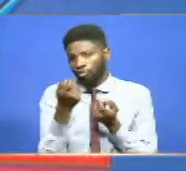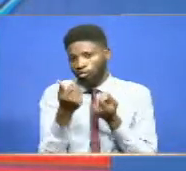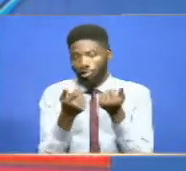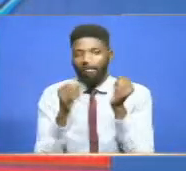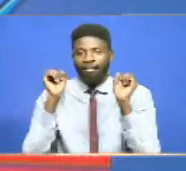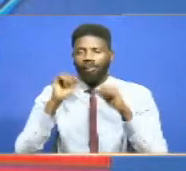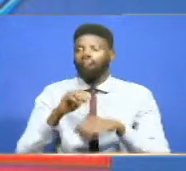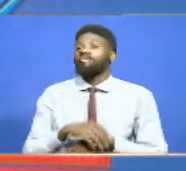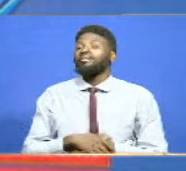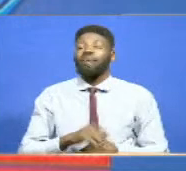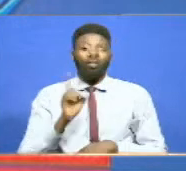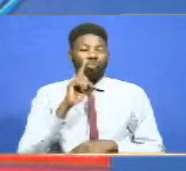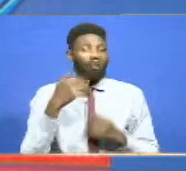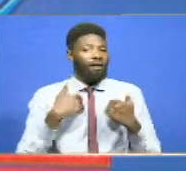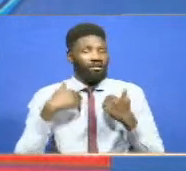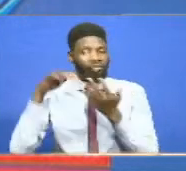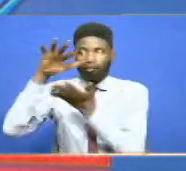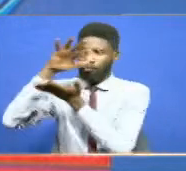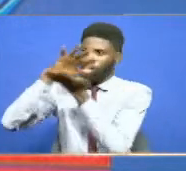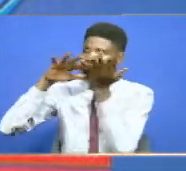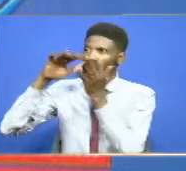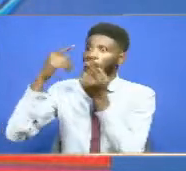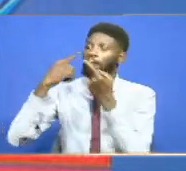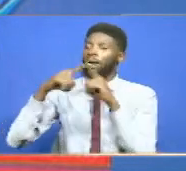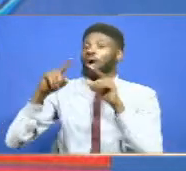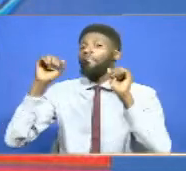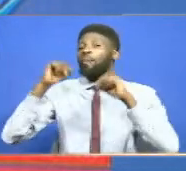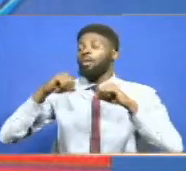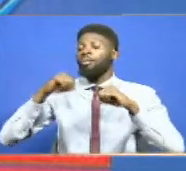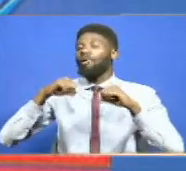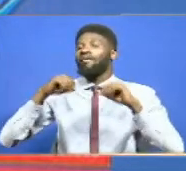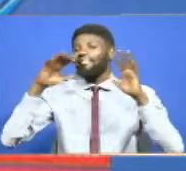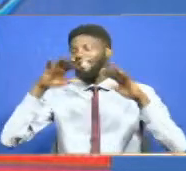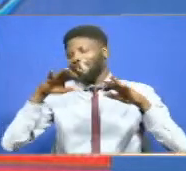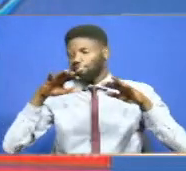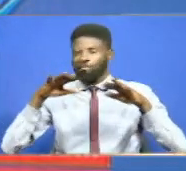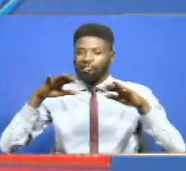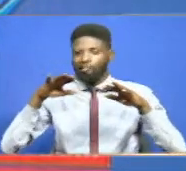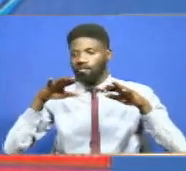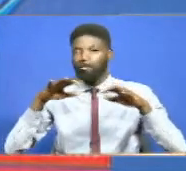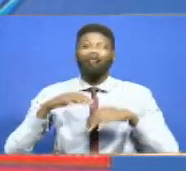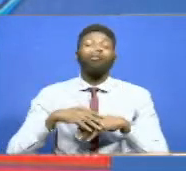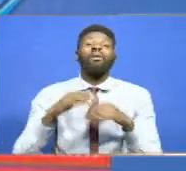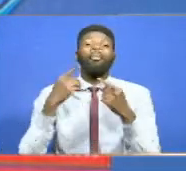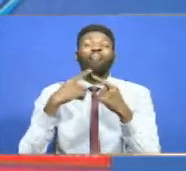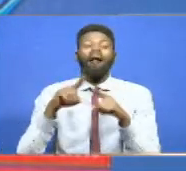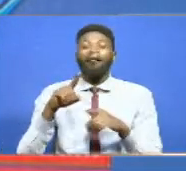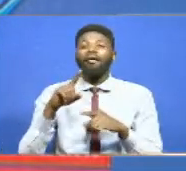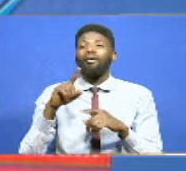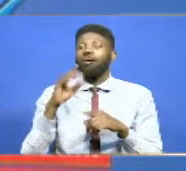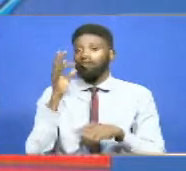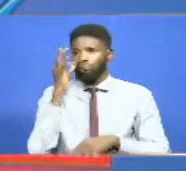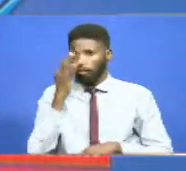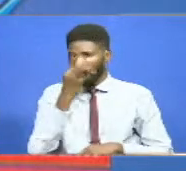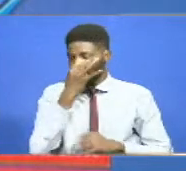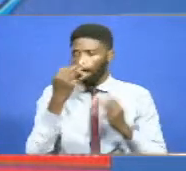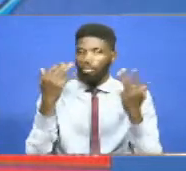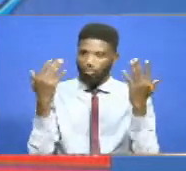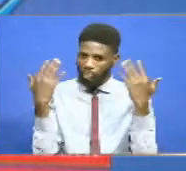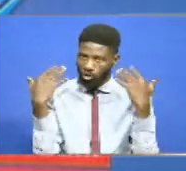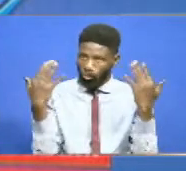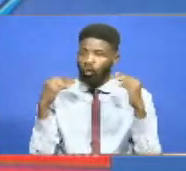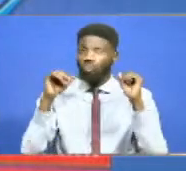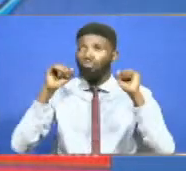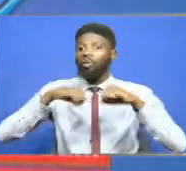siku kwa hali ya mawingu, lakini uwezekano wa mvua ni nadra sana, lakini katika maeneo ya Nyeri na Meru huenda kukawa na mvua katika maeneo